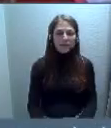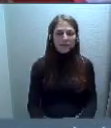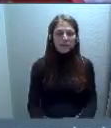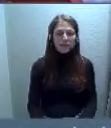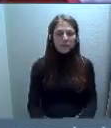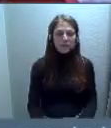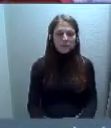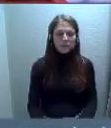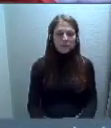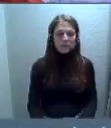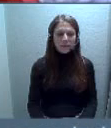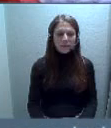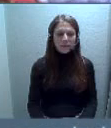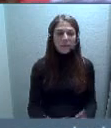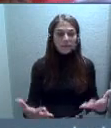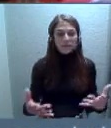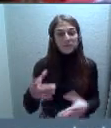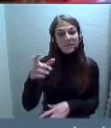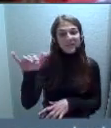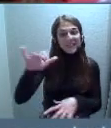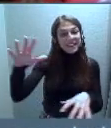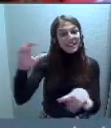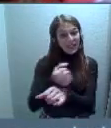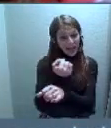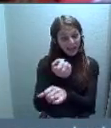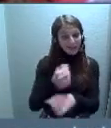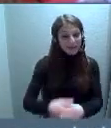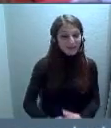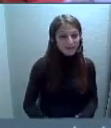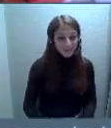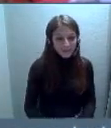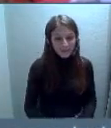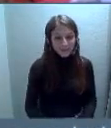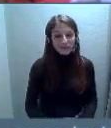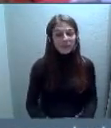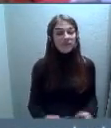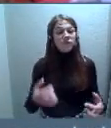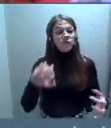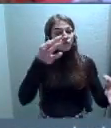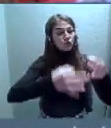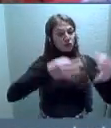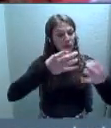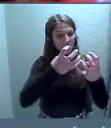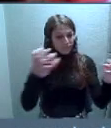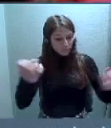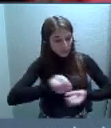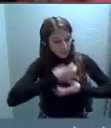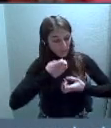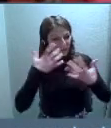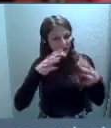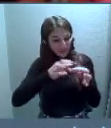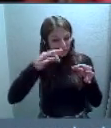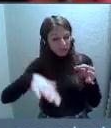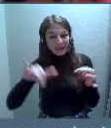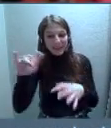Eh bien, le gagnant, c'est après les délibérations du jury, le gagnant